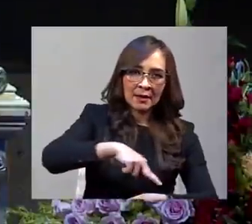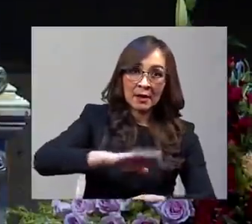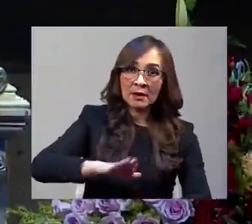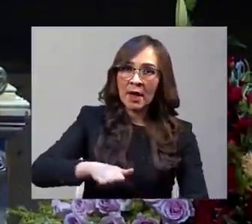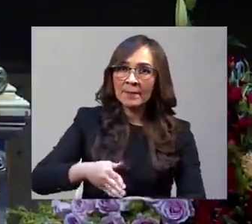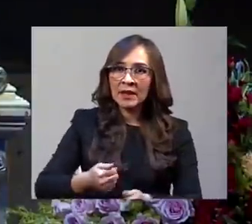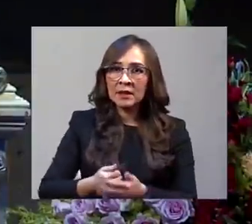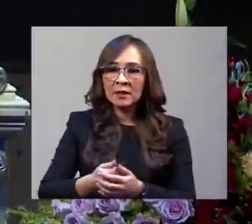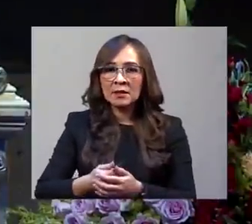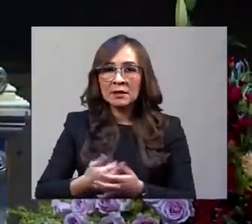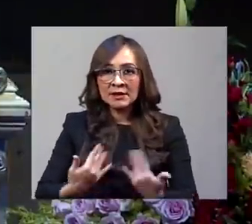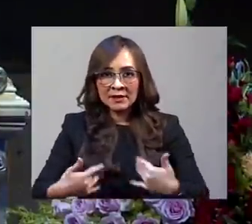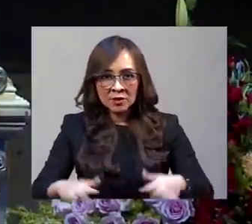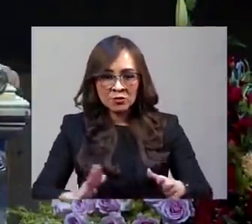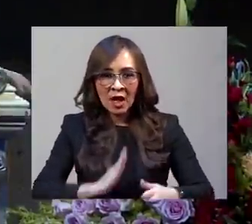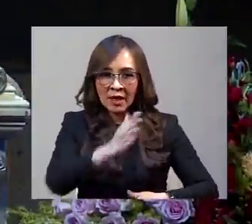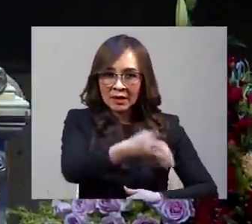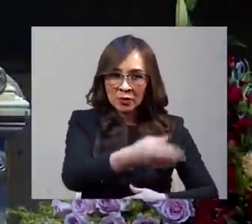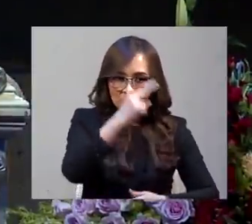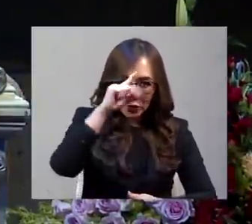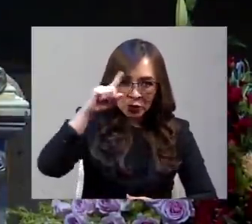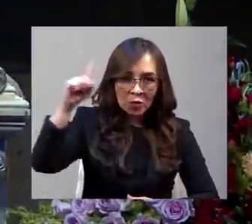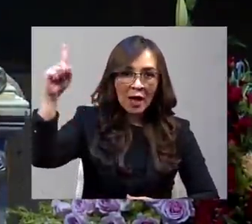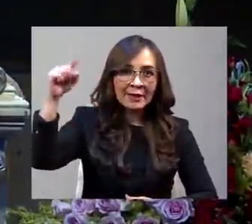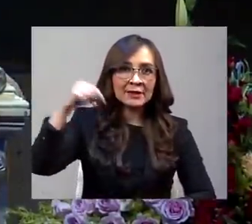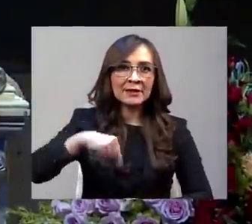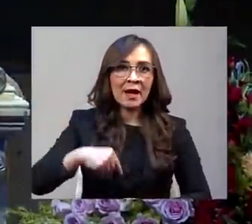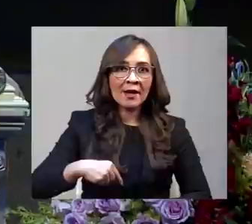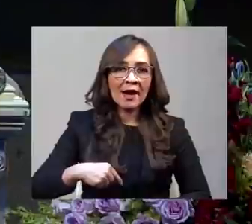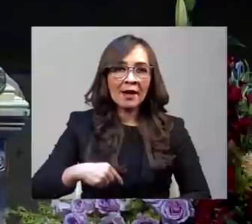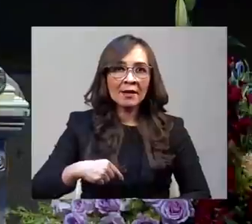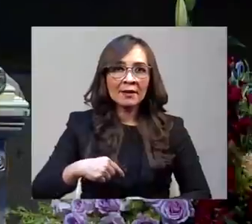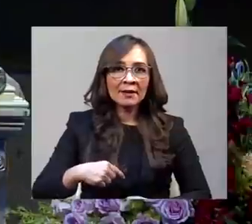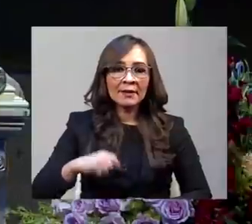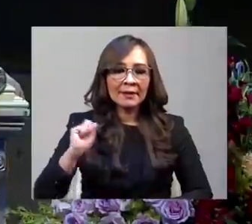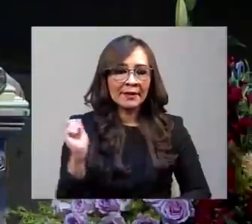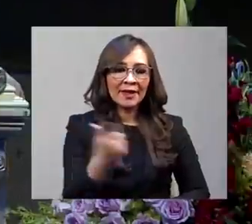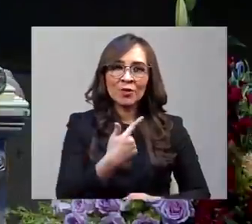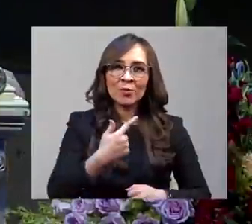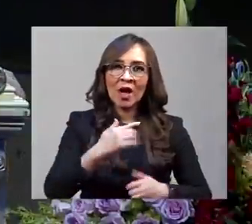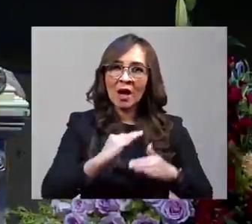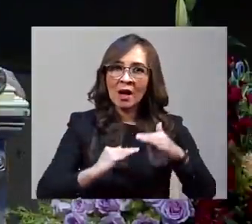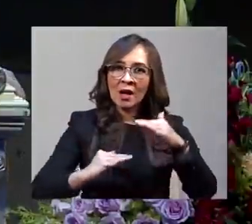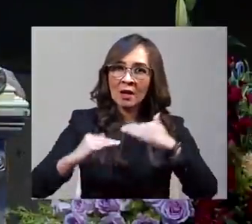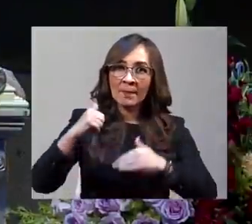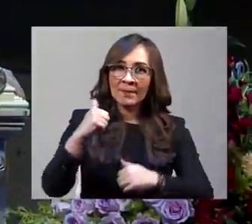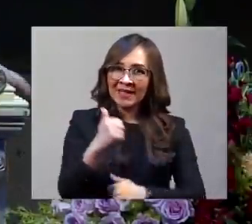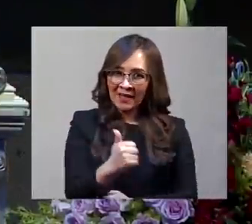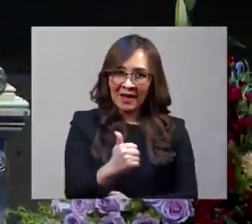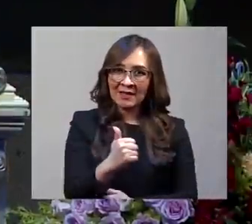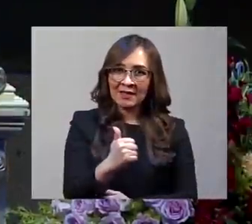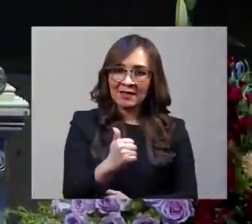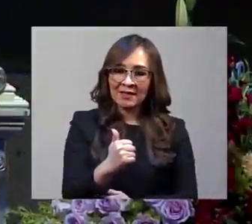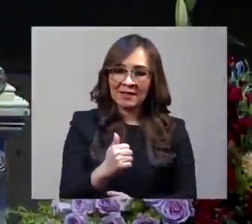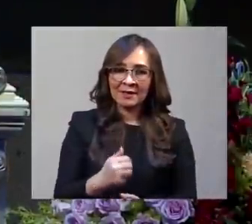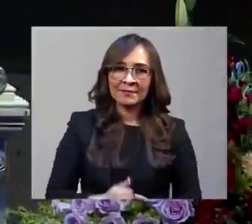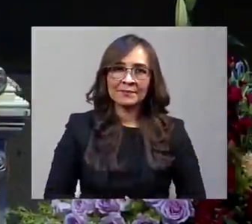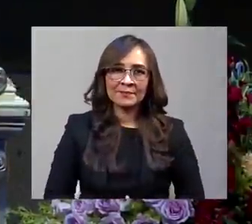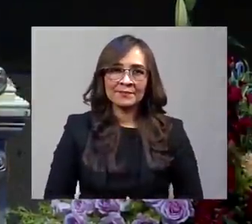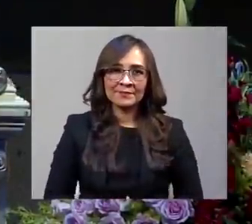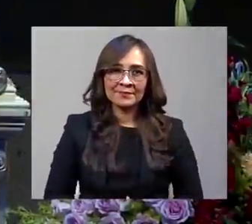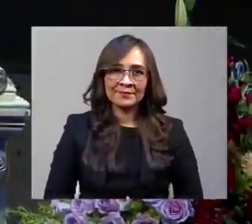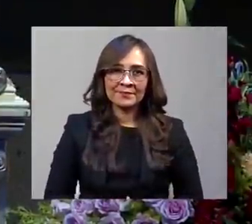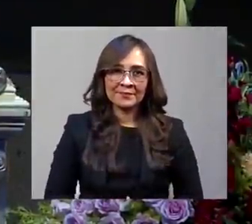ada saja rahmat Tuhan. Sekarang dia udah punya ruko sendiri. Makanya saya bilang, hidup Kristen gak harus kaya, gak harus makmur. Tapi hidup Kristen harus